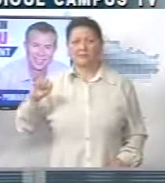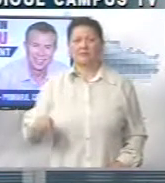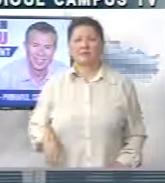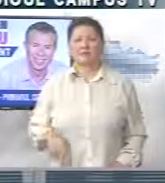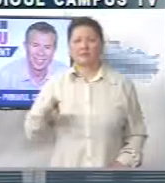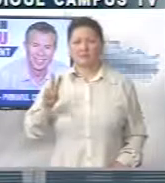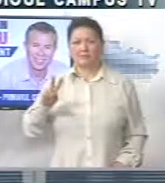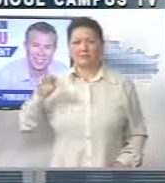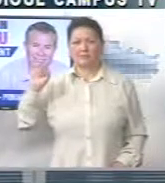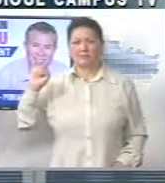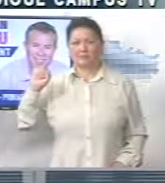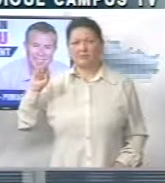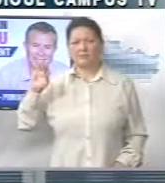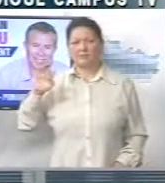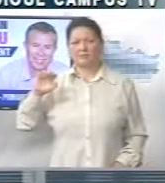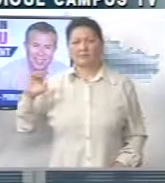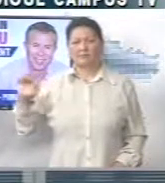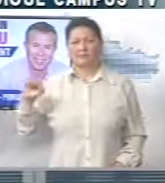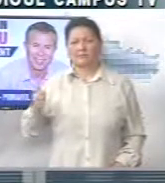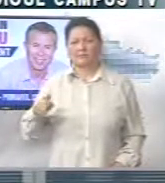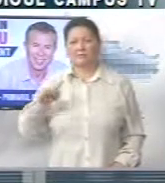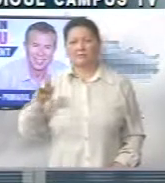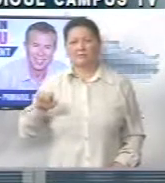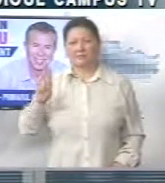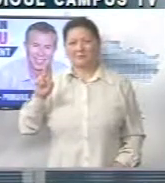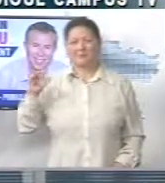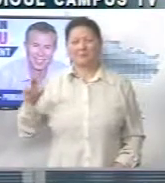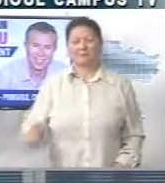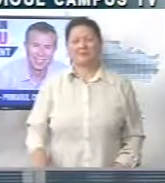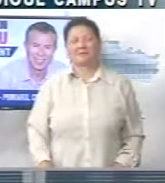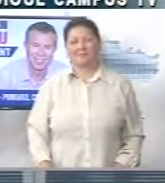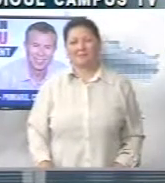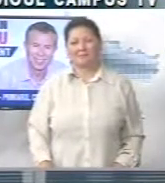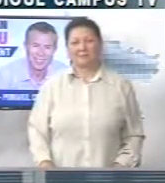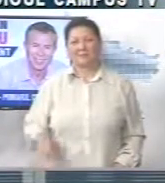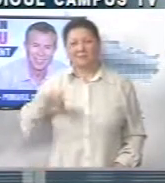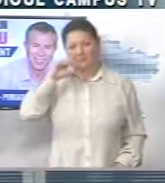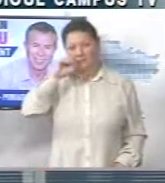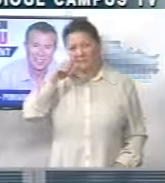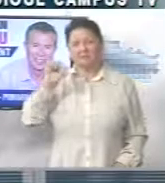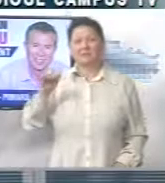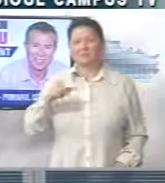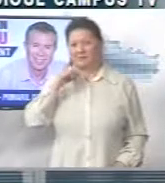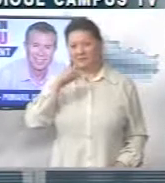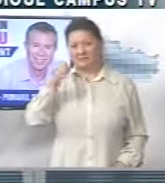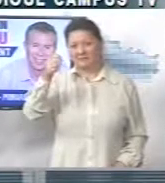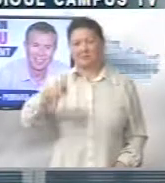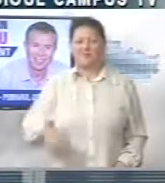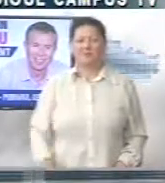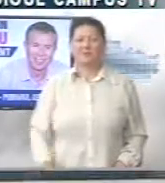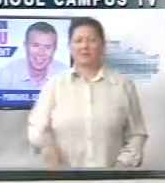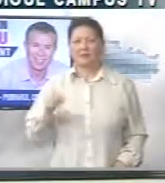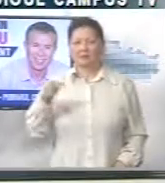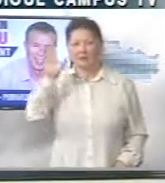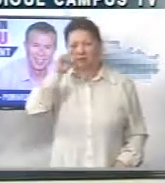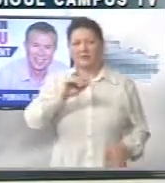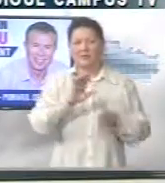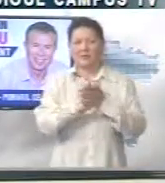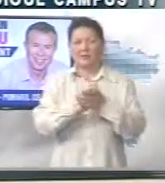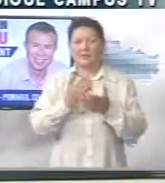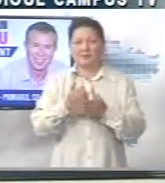confort trebuie să spună cuvântul și trebuie să nu mai existe astfel de situații. Bună seara, felicitări pentru emisiune, spune un